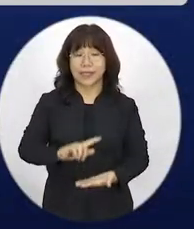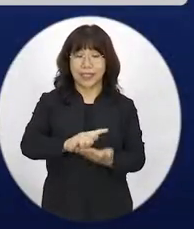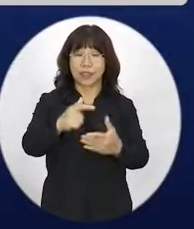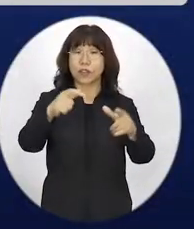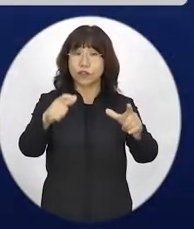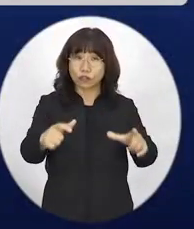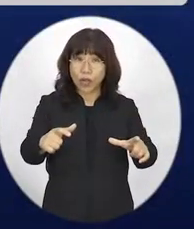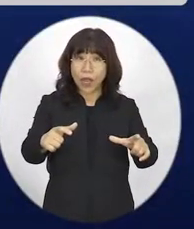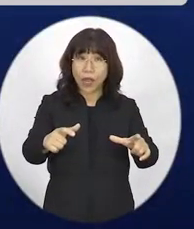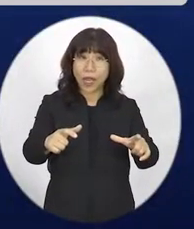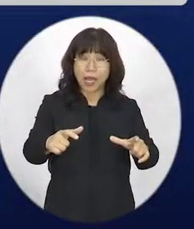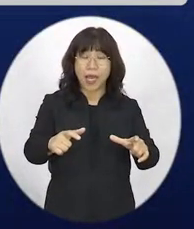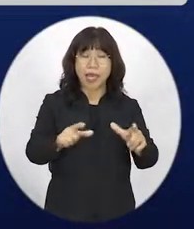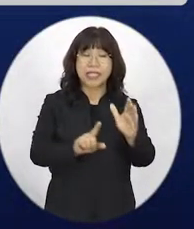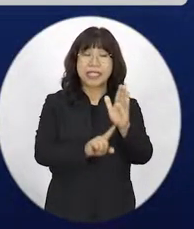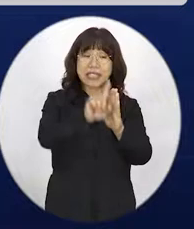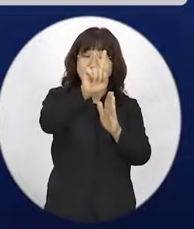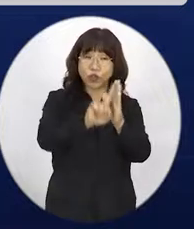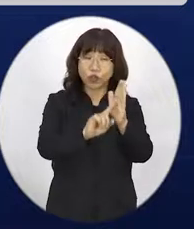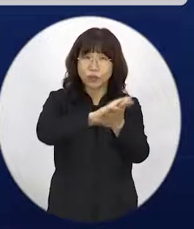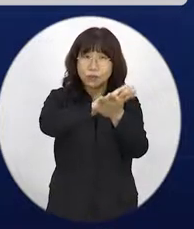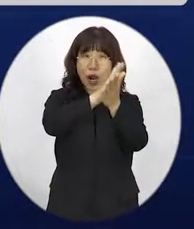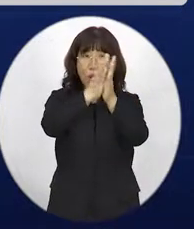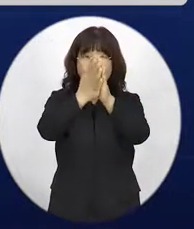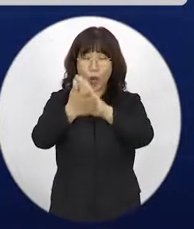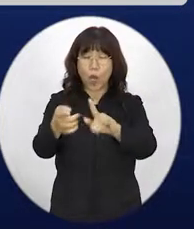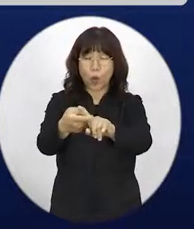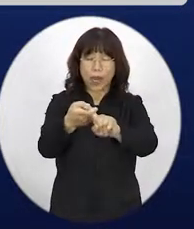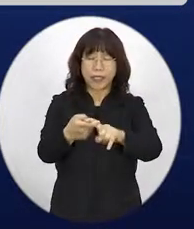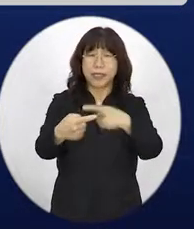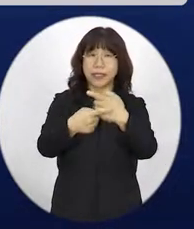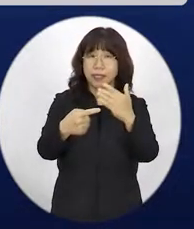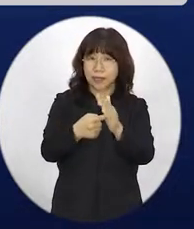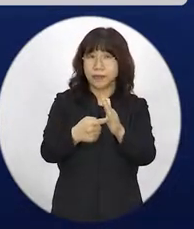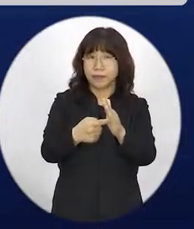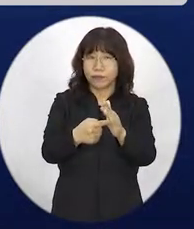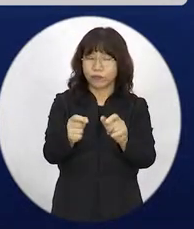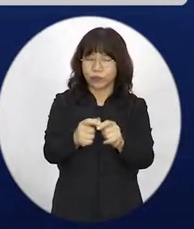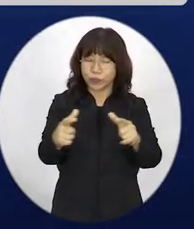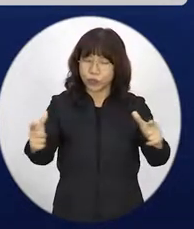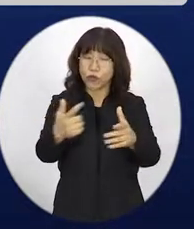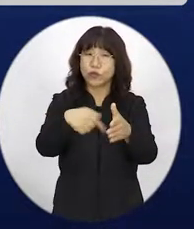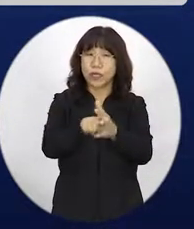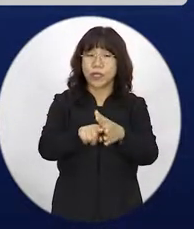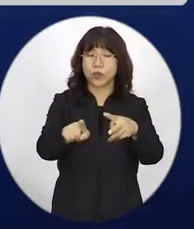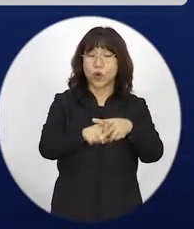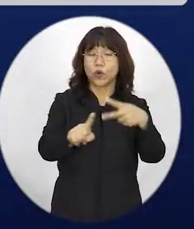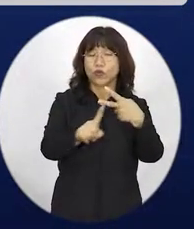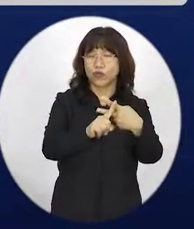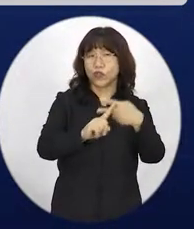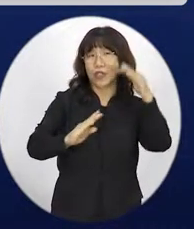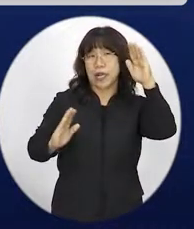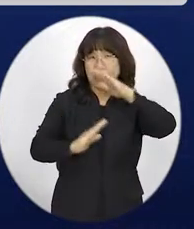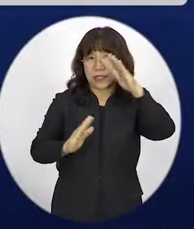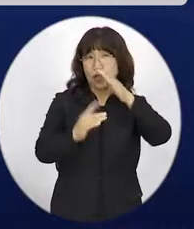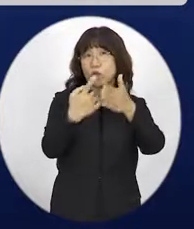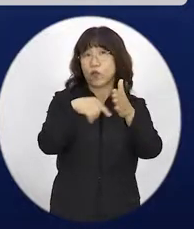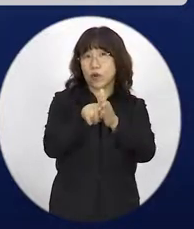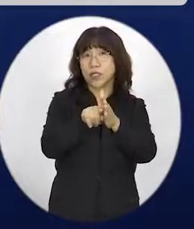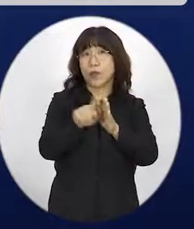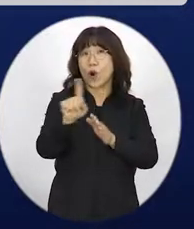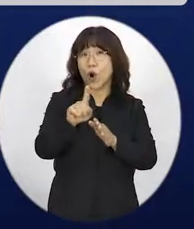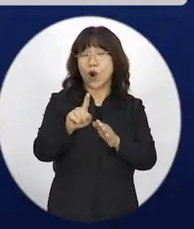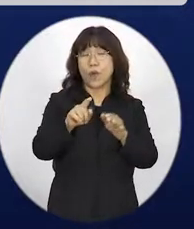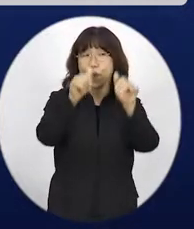강서구가 기후변화에 대한 관심을 높이기 위해 지역 내 초중학생을 대상으로 기후변화 대응 포스터